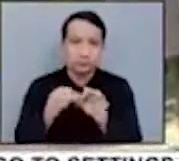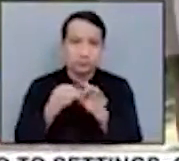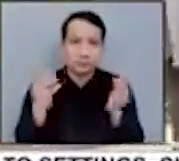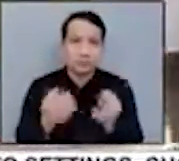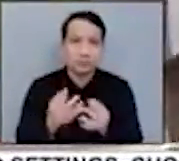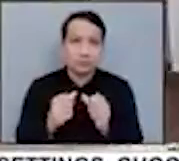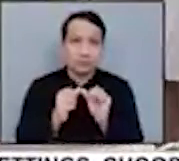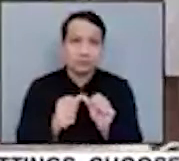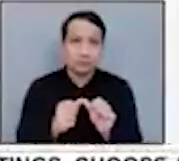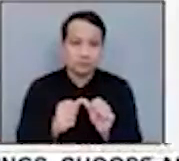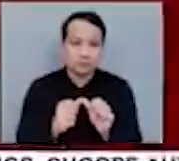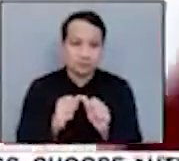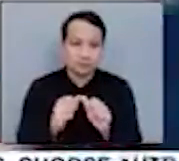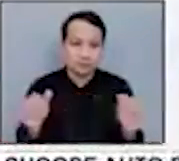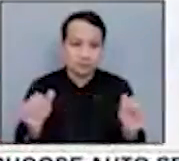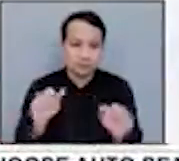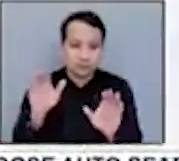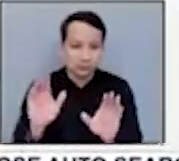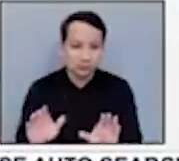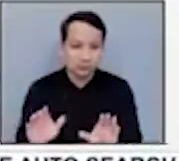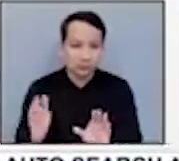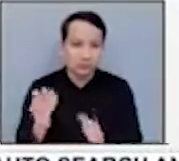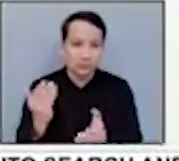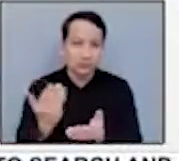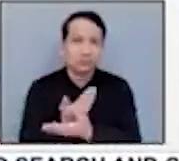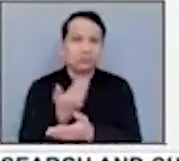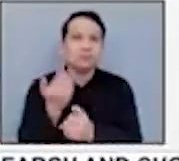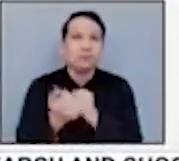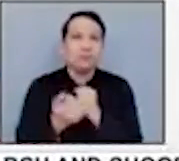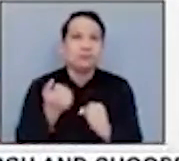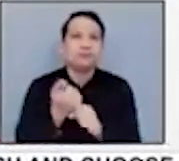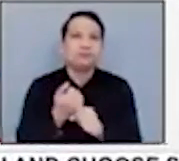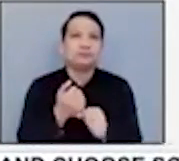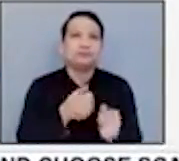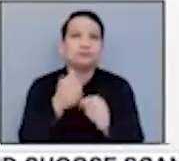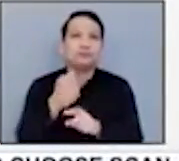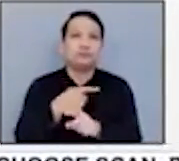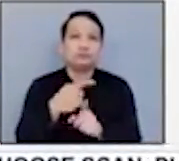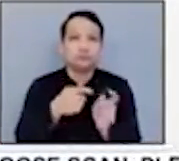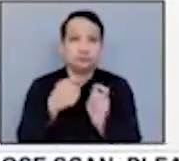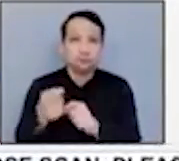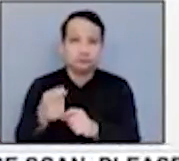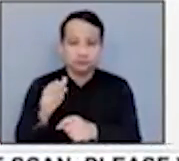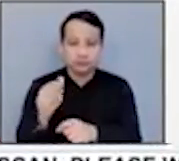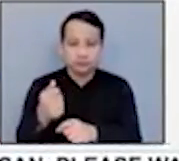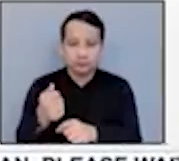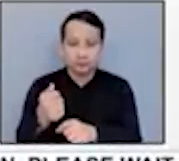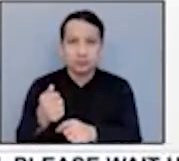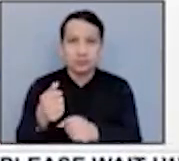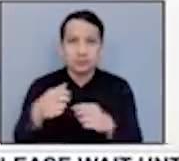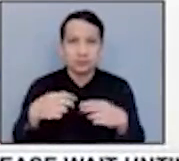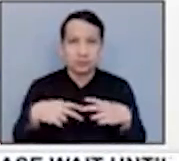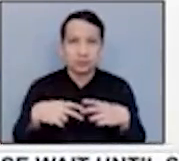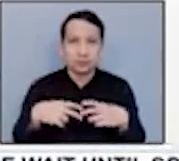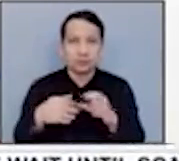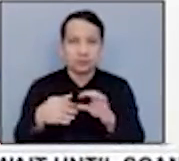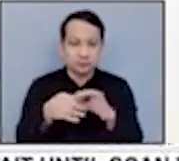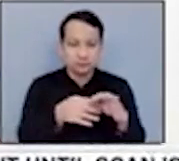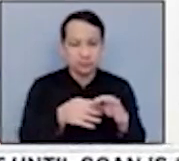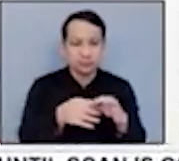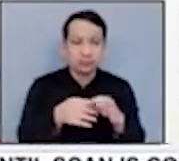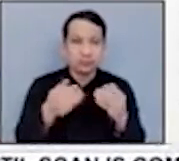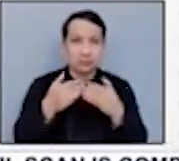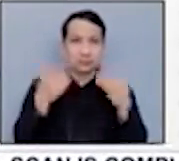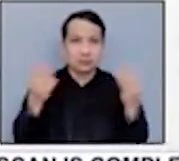araw ng Linggo ang bagong taon. Inilipat naman sa April 10, 2023, araw na Lunes ang holiday, kaugnay sa pagdiriwang ng araw ng